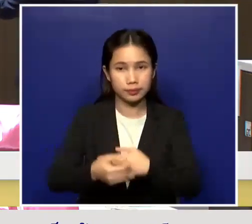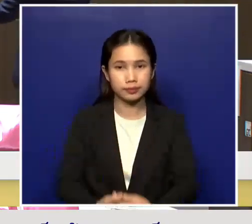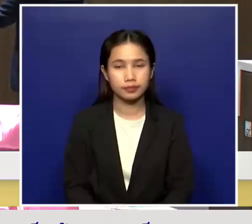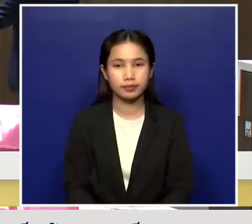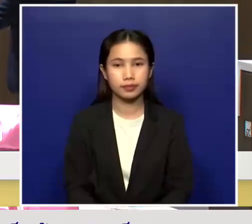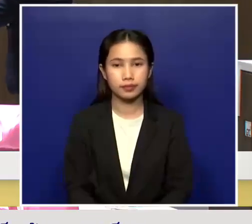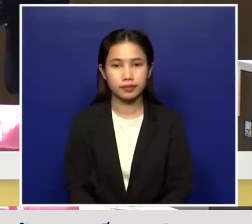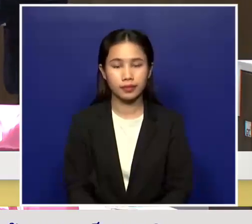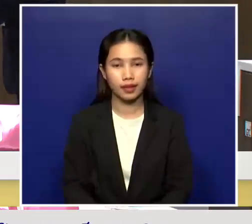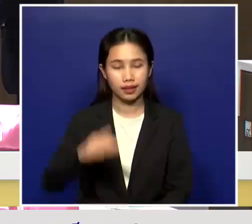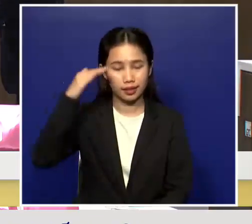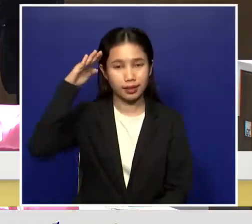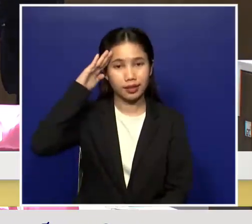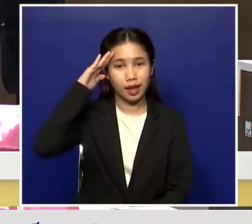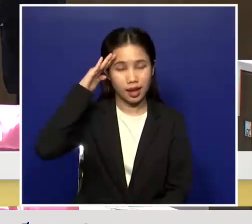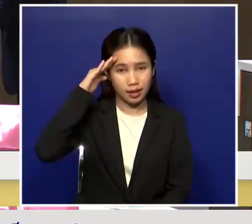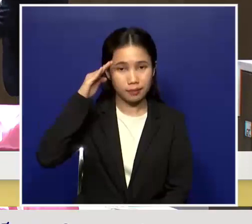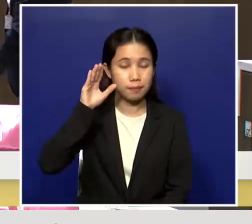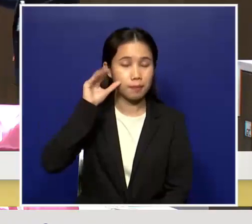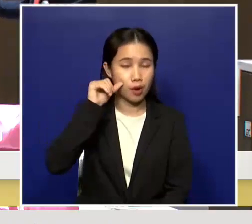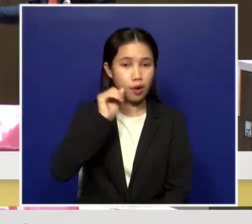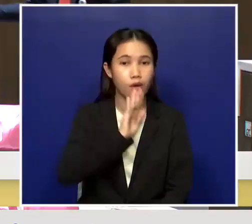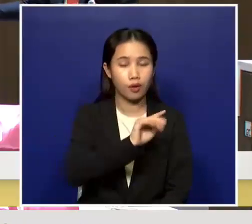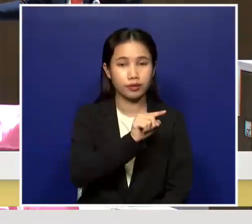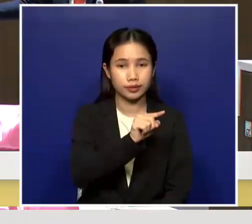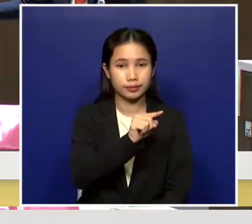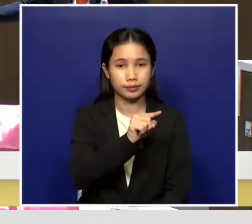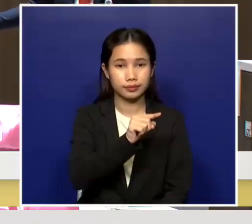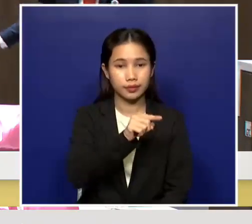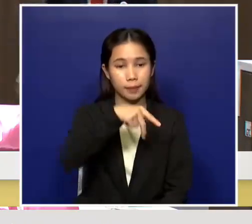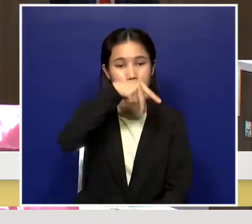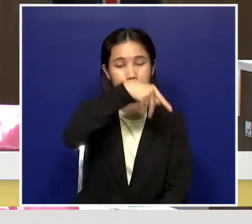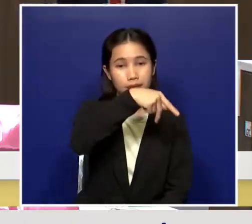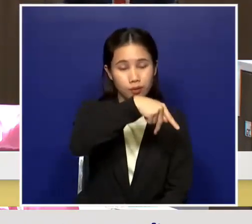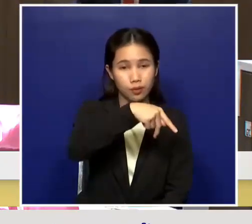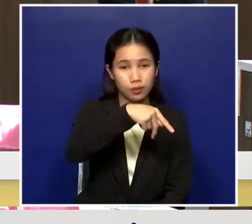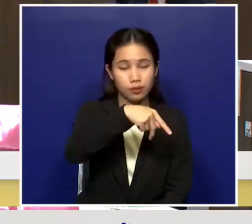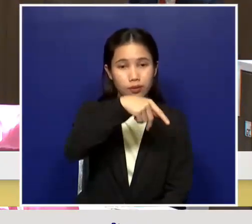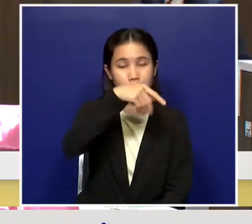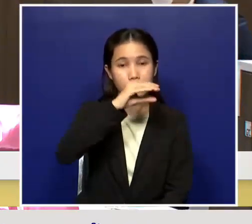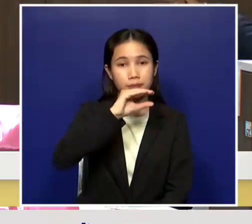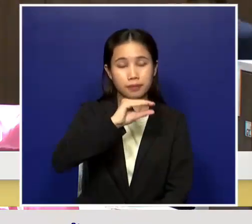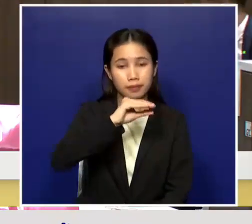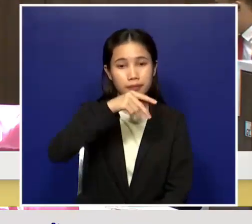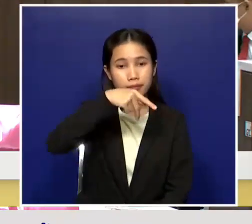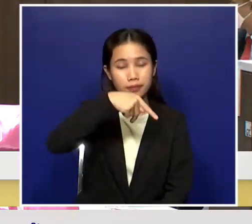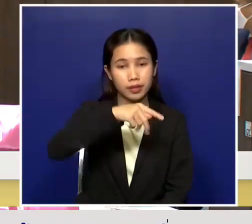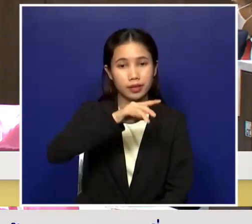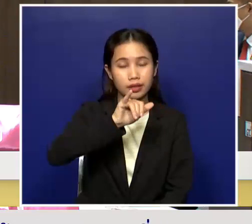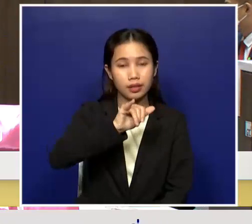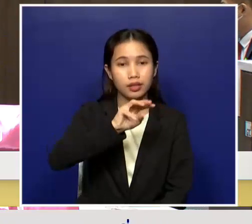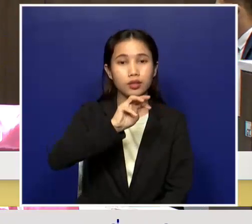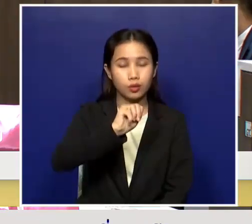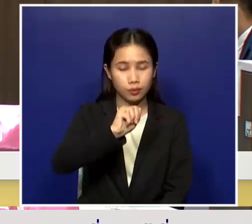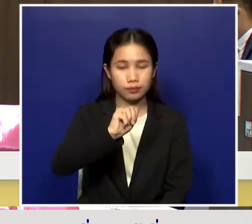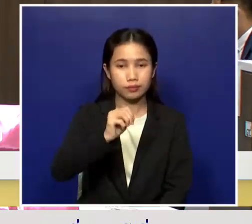นายพลคนนี้นะครับพ่อคือพันโทพยมส่วนลูกเป็นประ